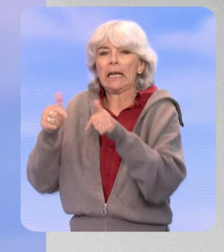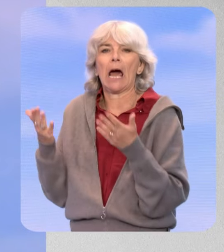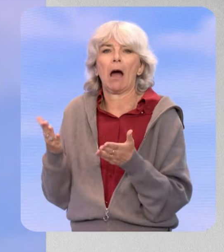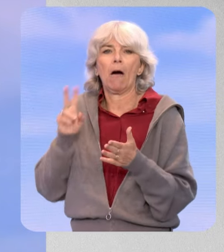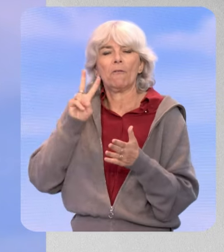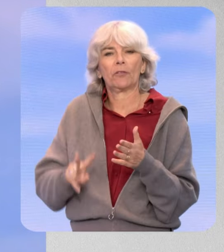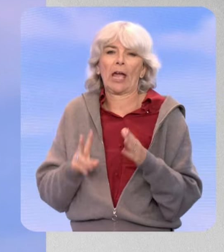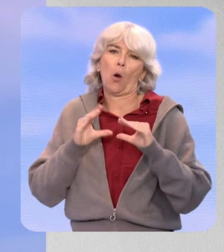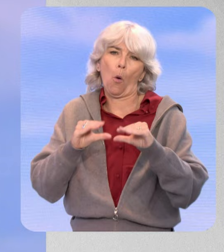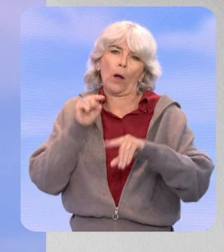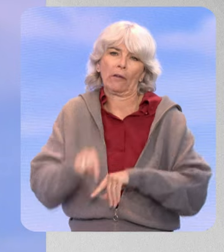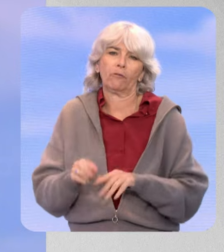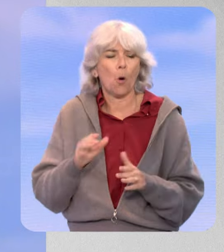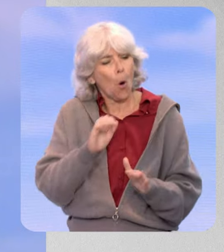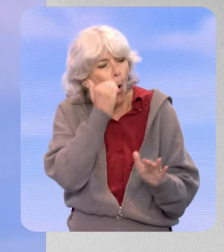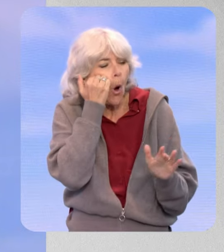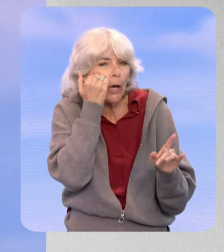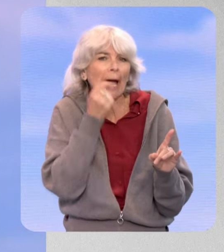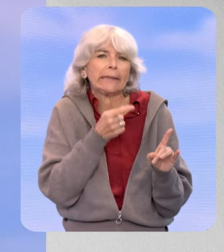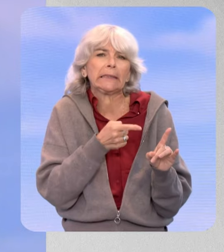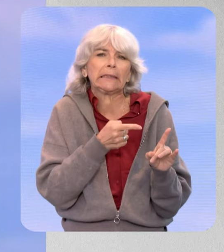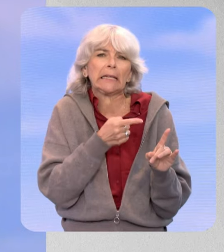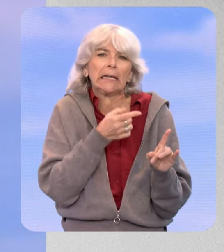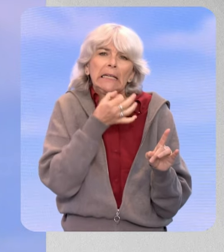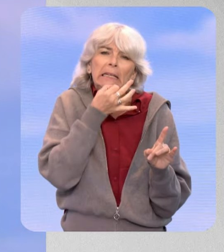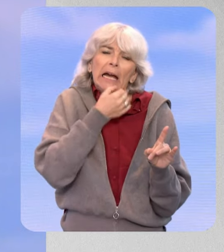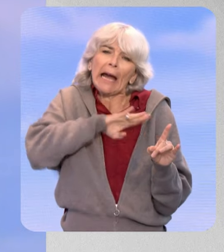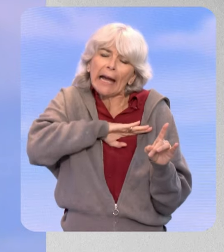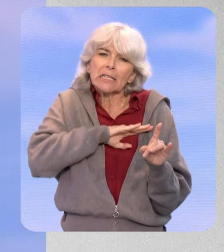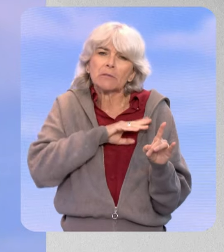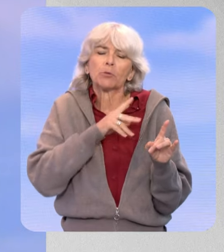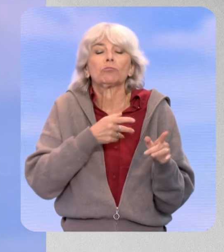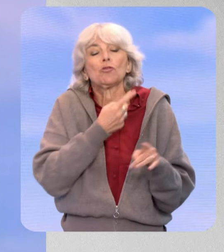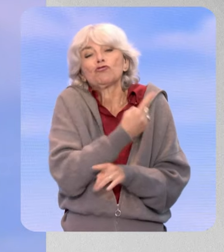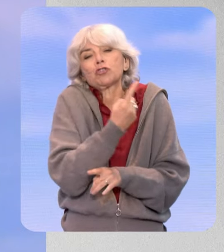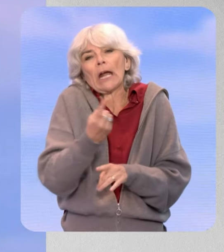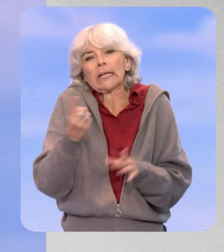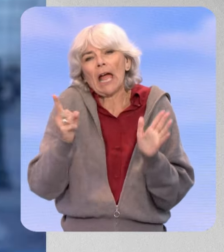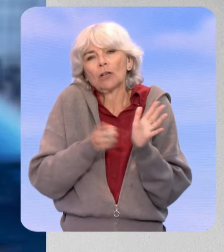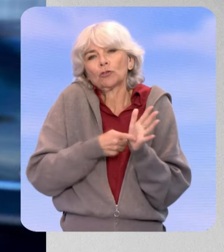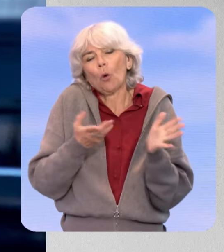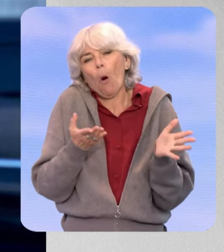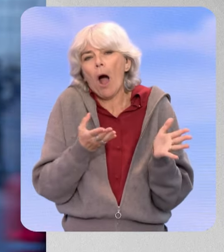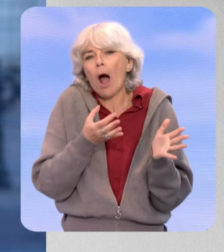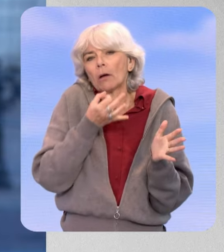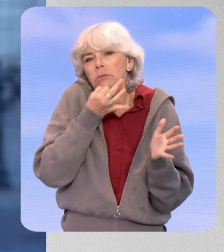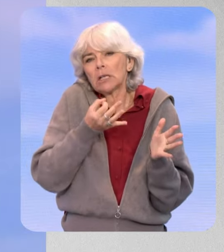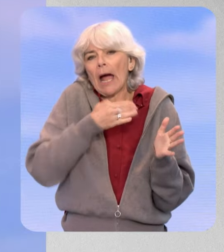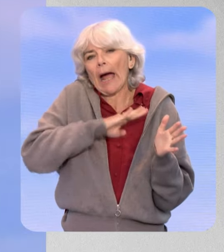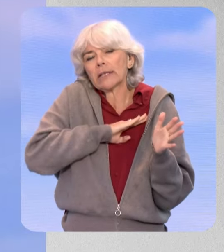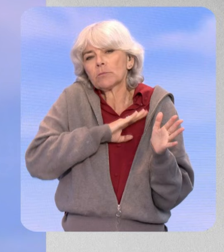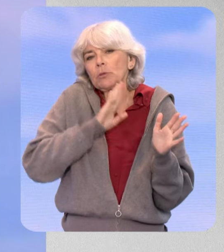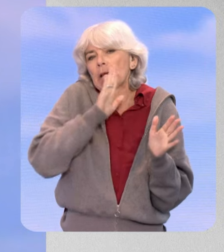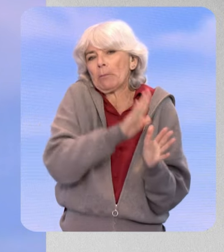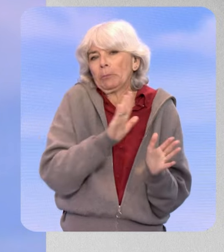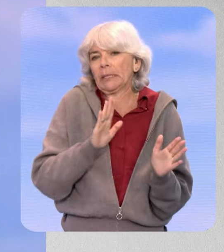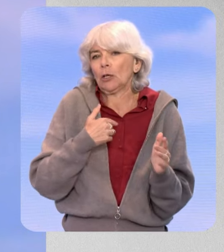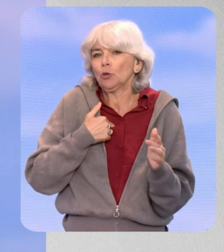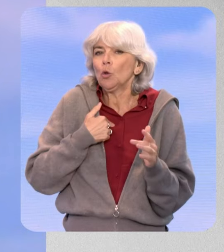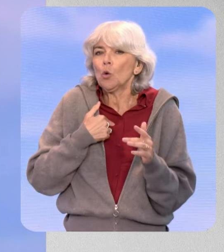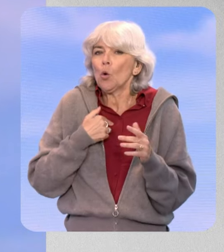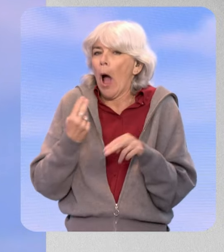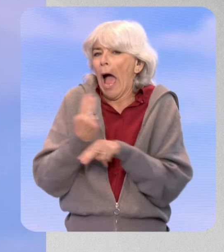soyons pragmatiques. Vous regrettez qu'un responsable de votre parti ait dit que c'était un des hommes les plus stupides. Chacun est responsable de ses paroles. Vous savez, nous-mêmes, nous nous